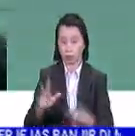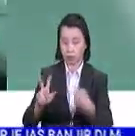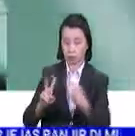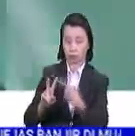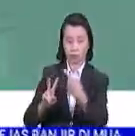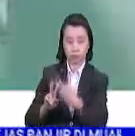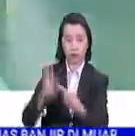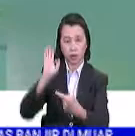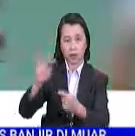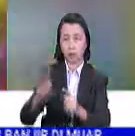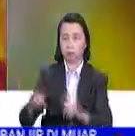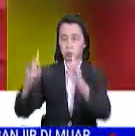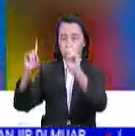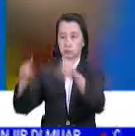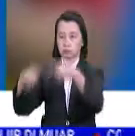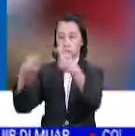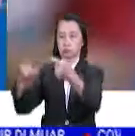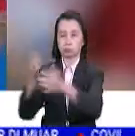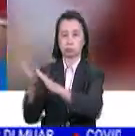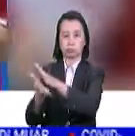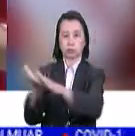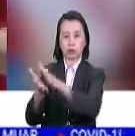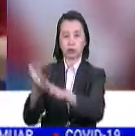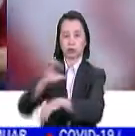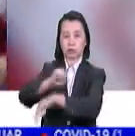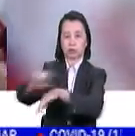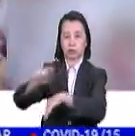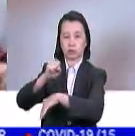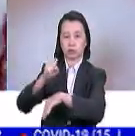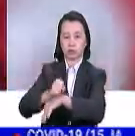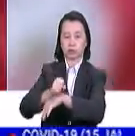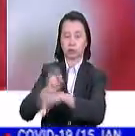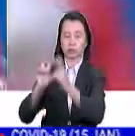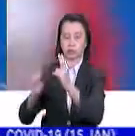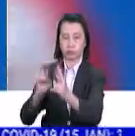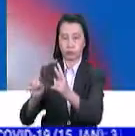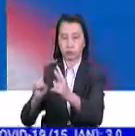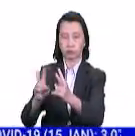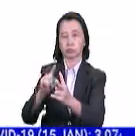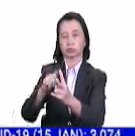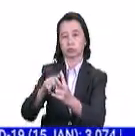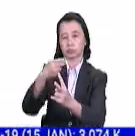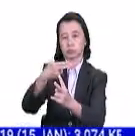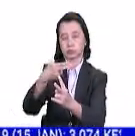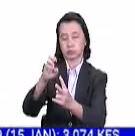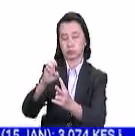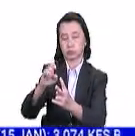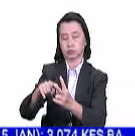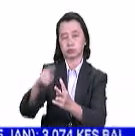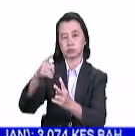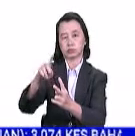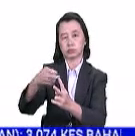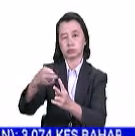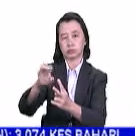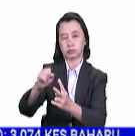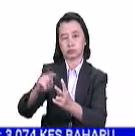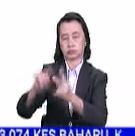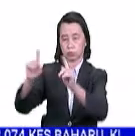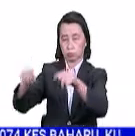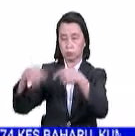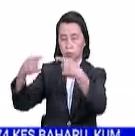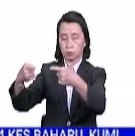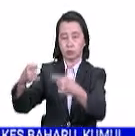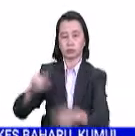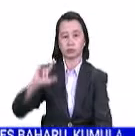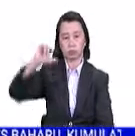Wei bakal berdepan bergu campuran Singapura He Yong Kai Terry dan Tan Wei Han yang bakal berlangsung pada aksi final esok.